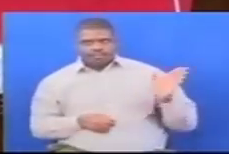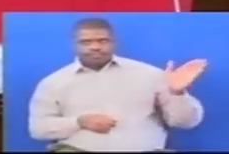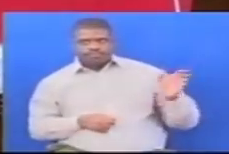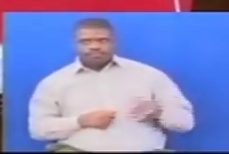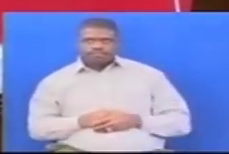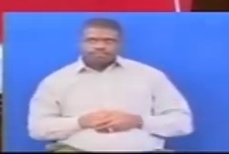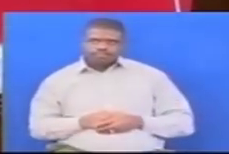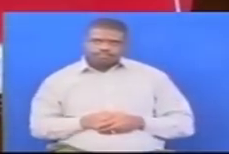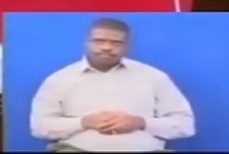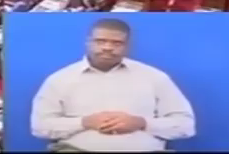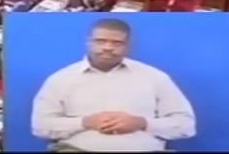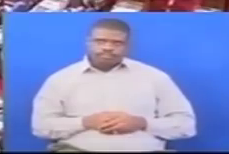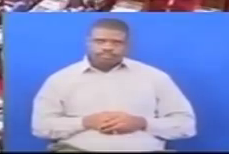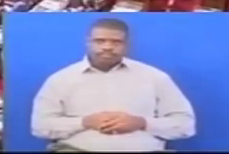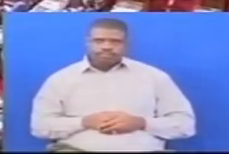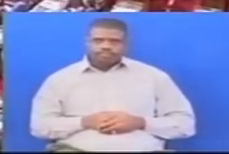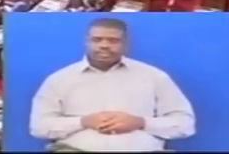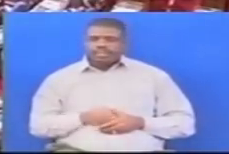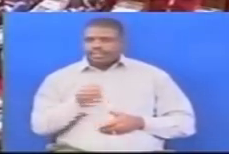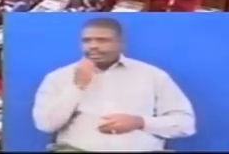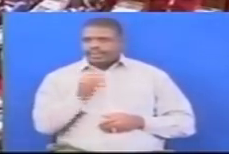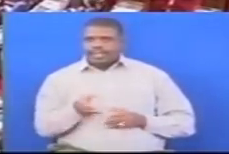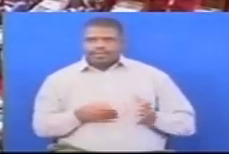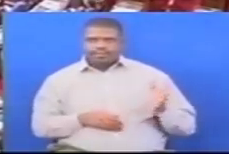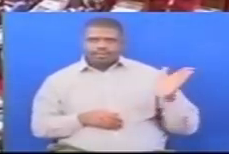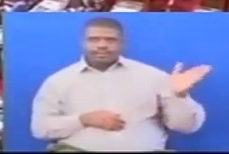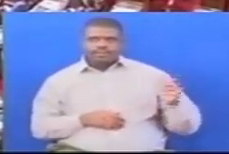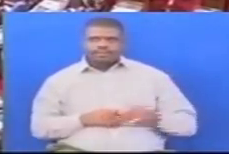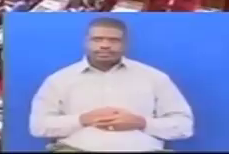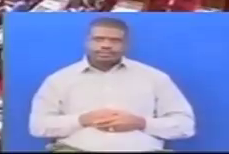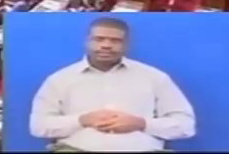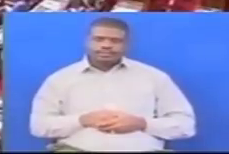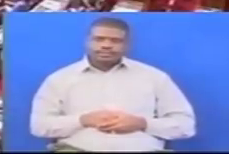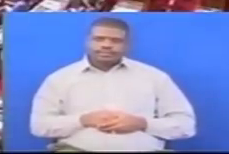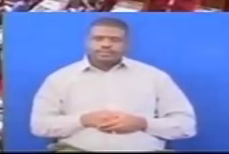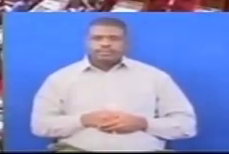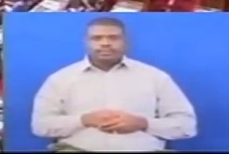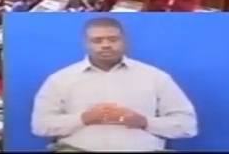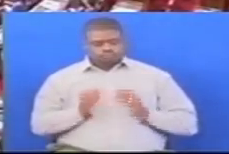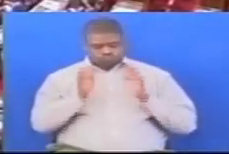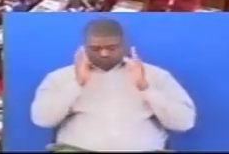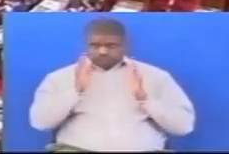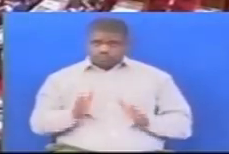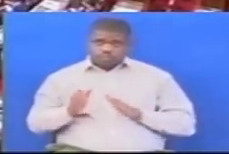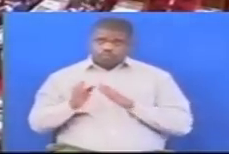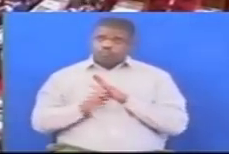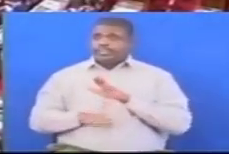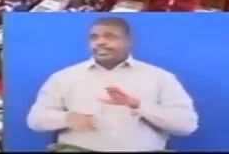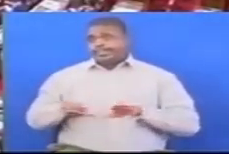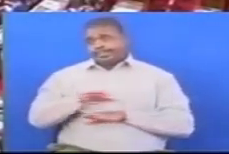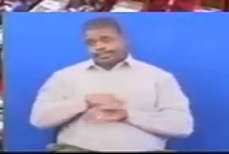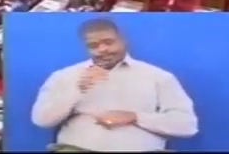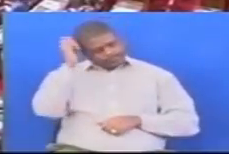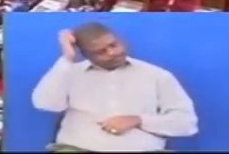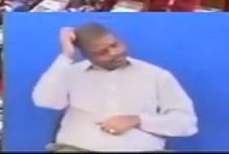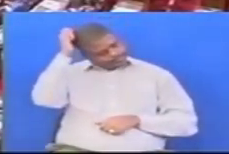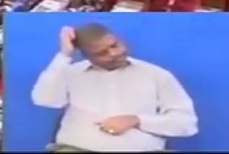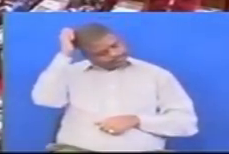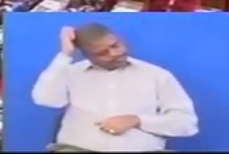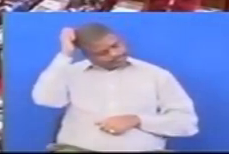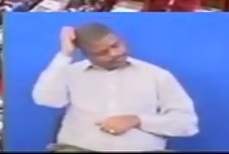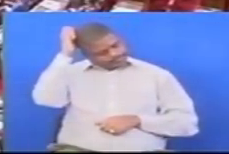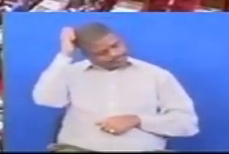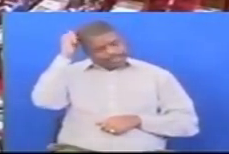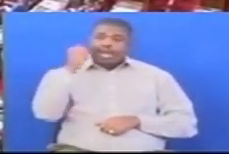taarifa. Taarifa mwenyekiti. Mwakajoka taarifa. Ya, mheshimiwa mwenyekiti. Mimi namsikia nataka